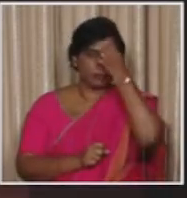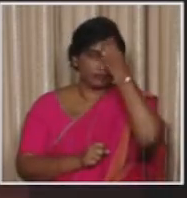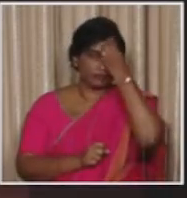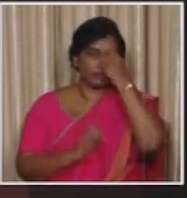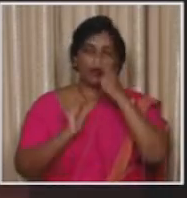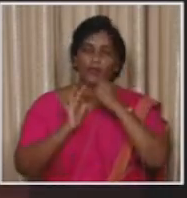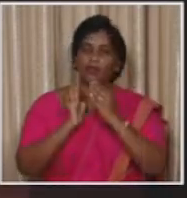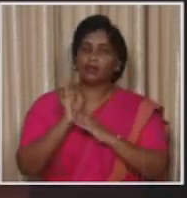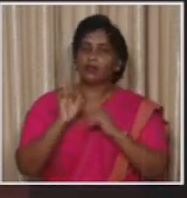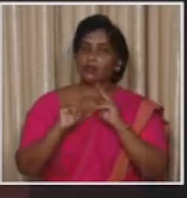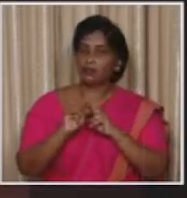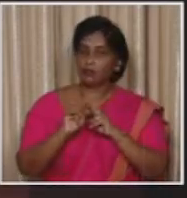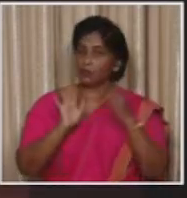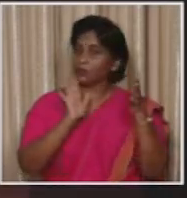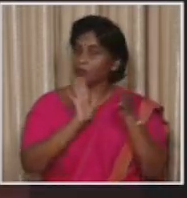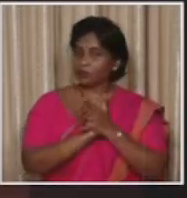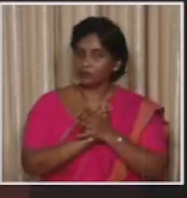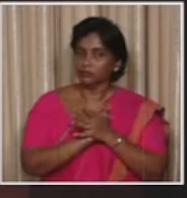IMF එකත් එක්ක